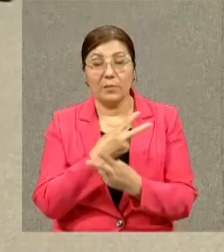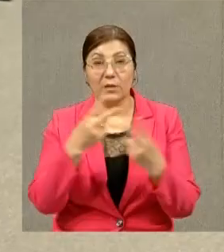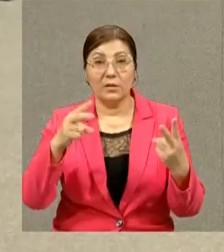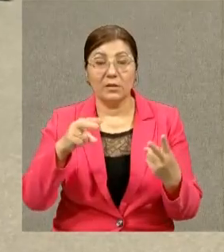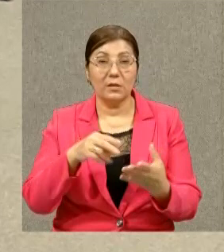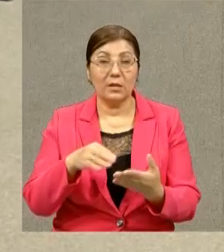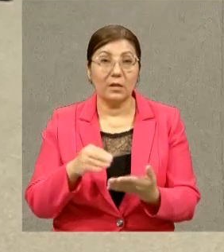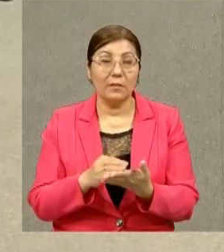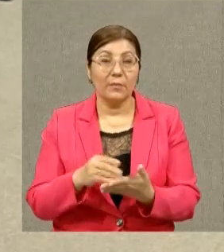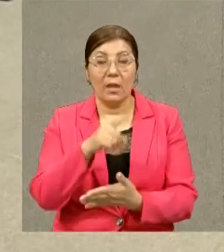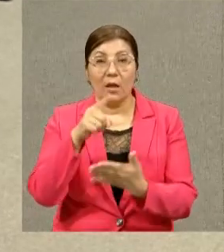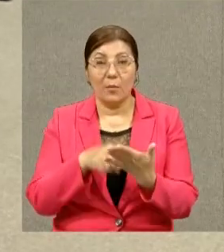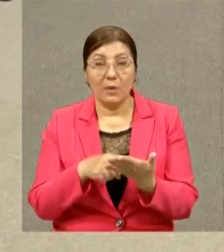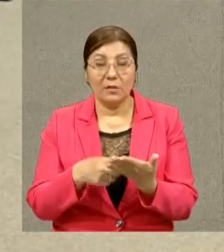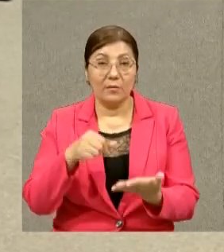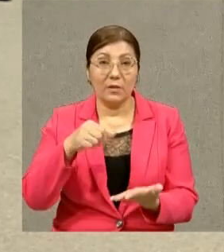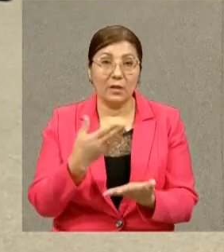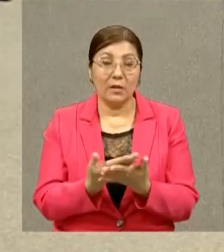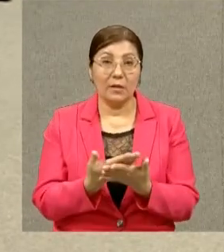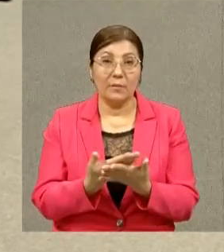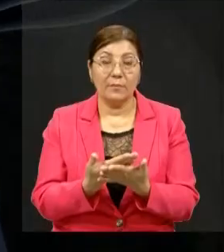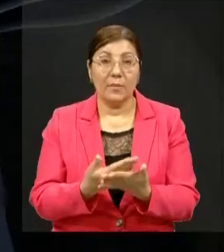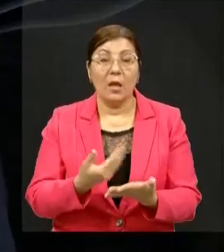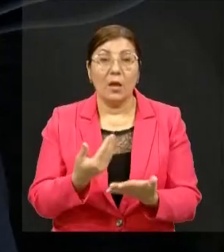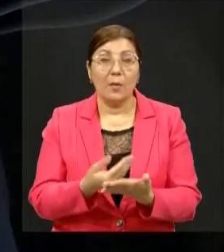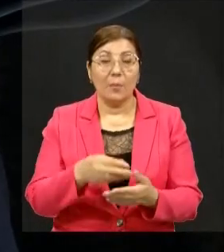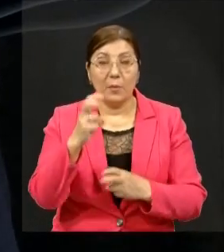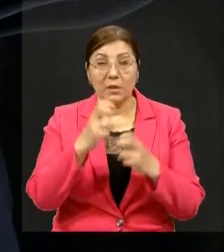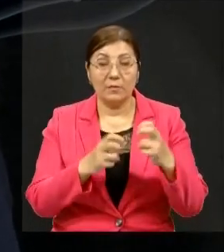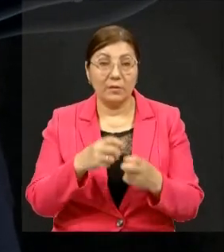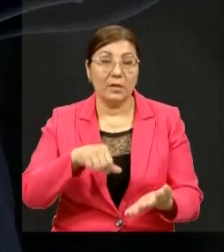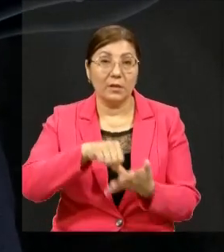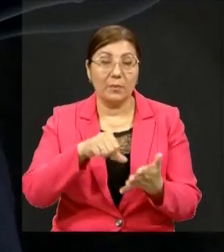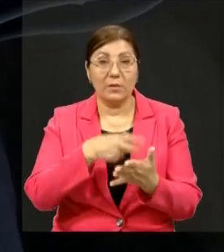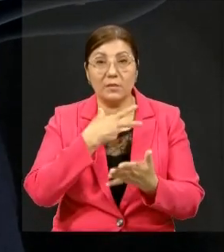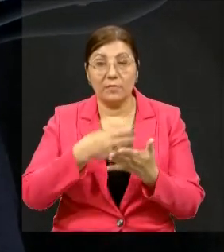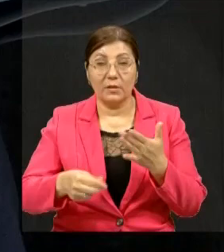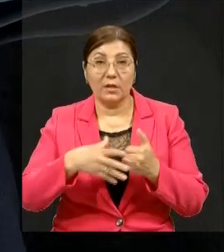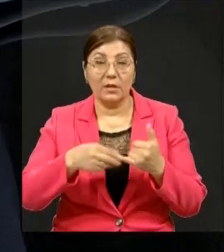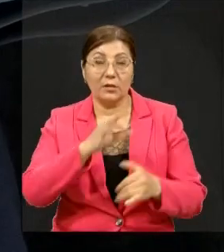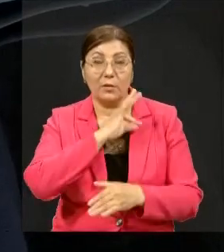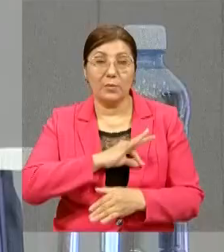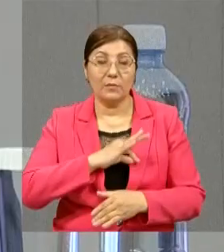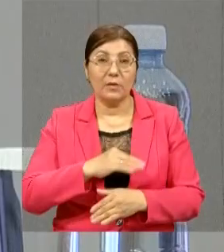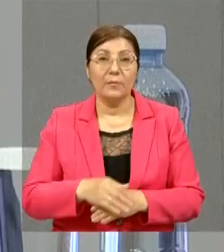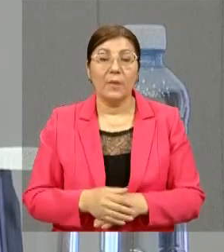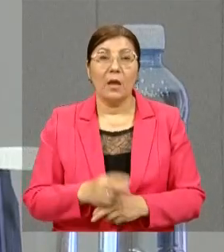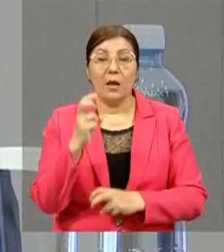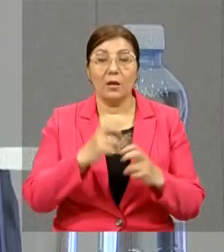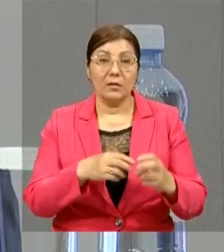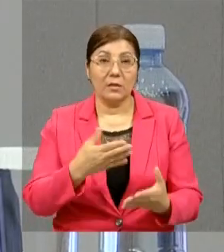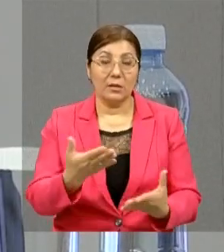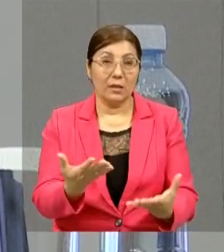Жени от мест производителе по участию в закупках нель местные предприятия активно пользуются программой